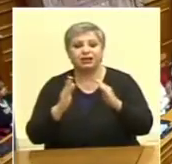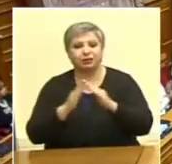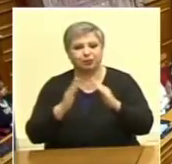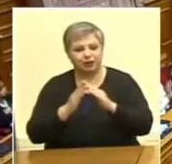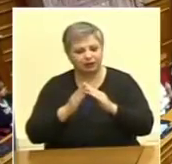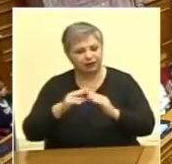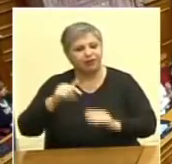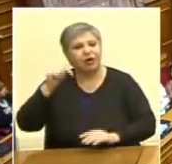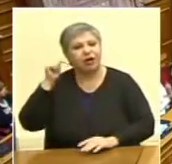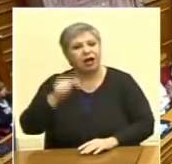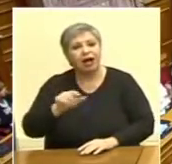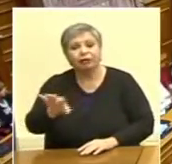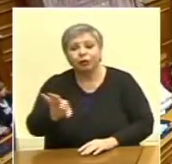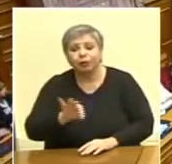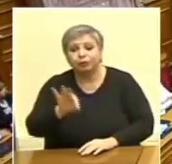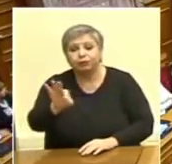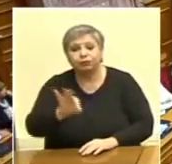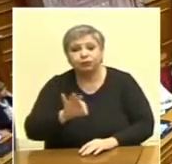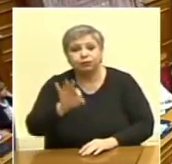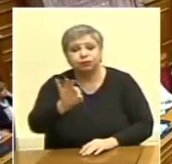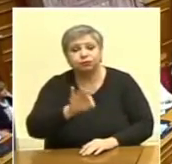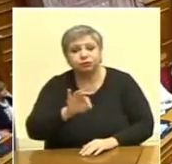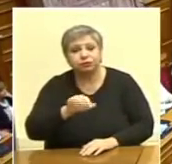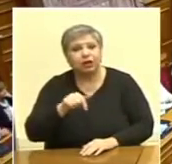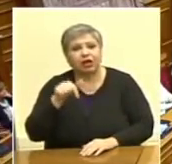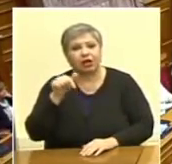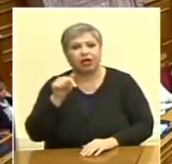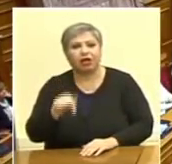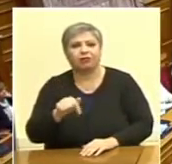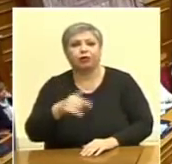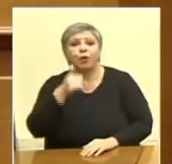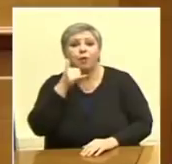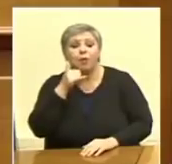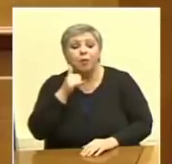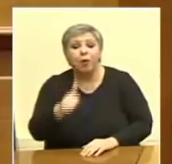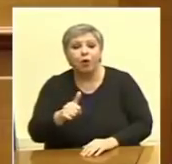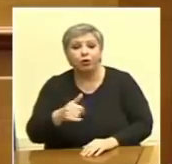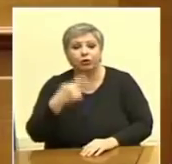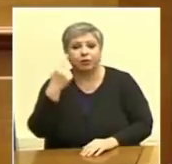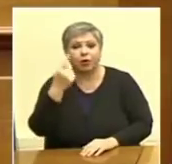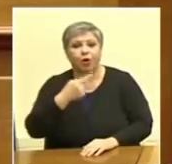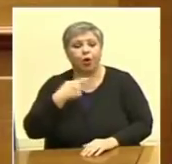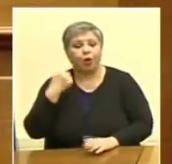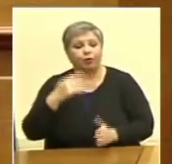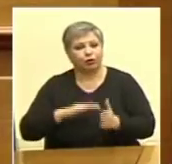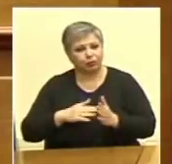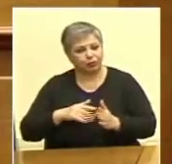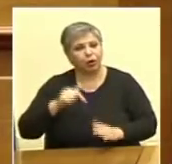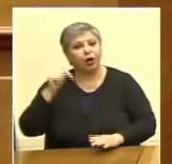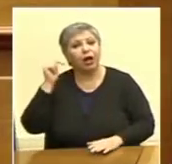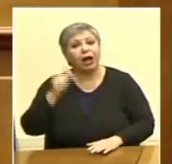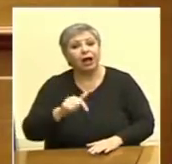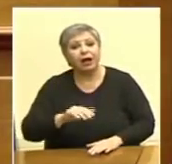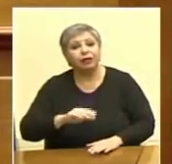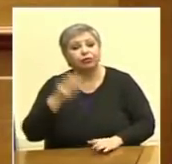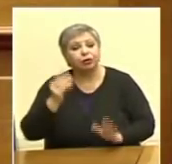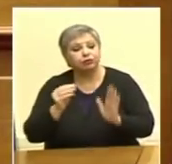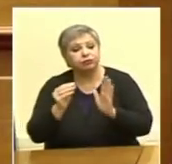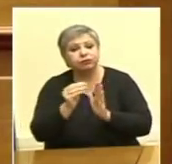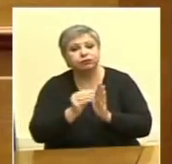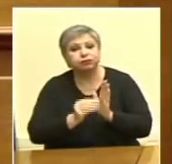Πρόκειται για θέσεις μόνιμου προσωπικού, οι οποίες θα καλυφθούν μέσω ΑΣΕΠ και θα κατανεμηθούν